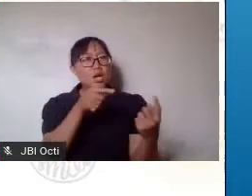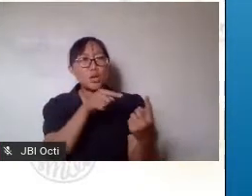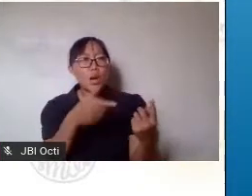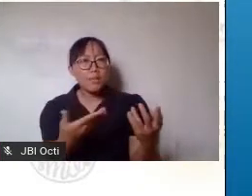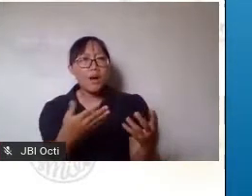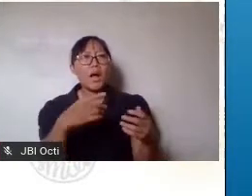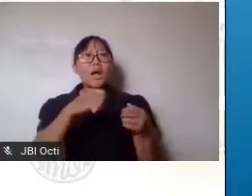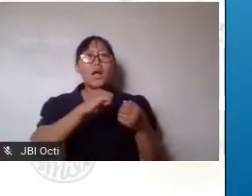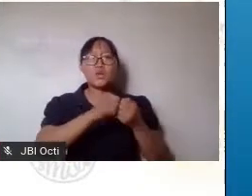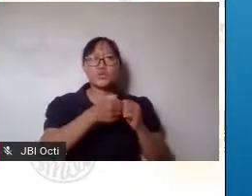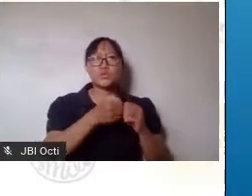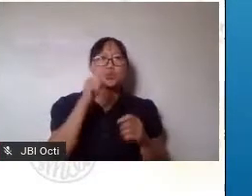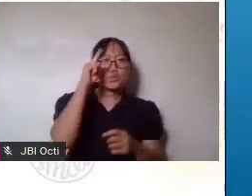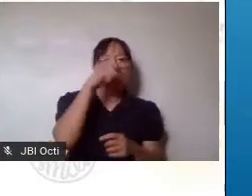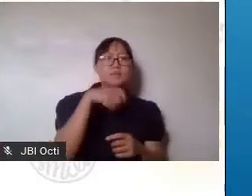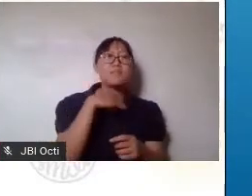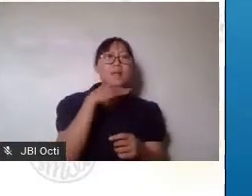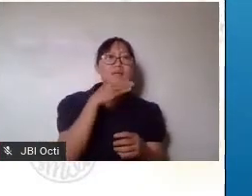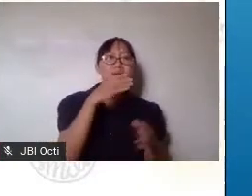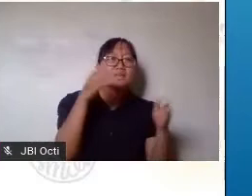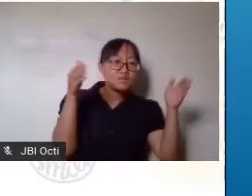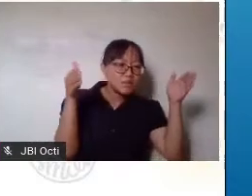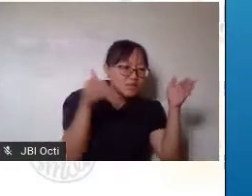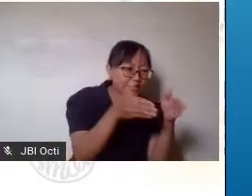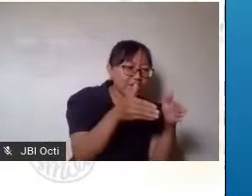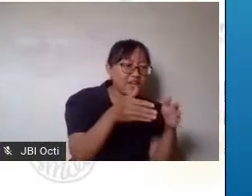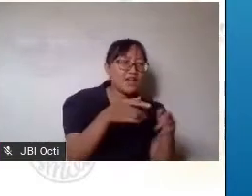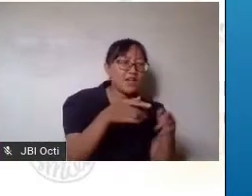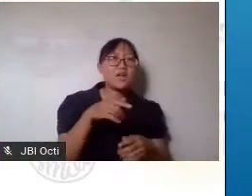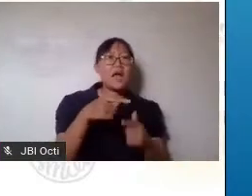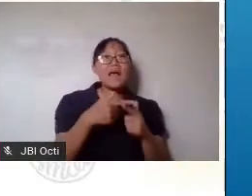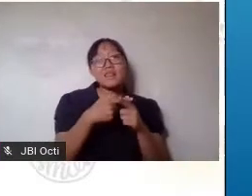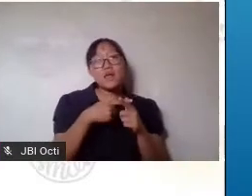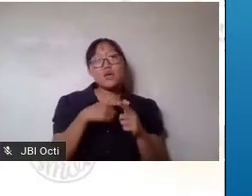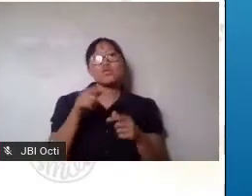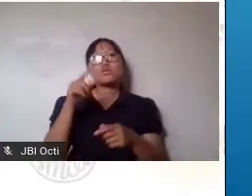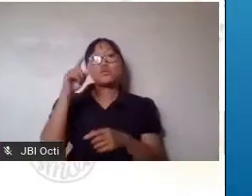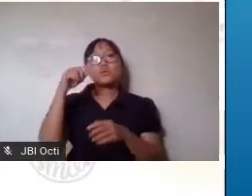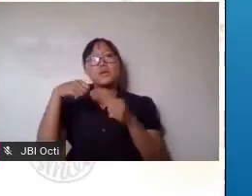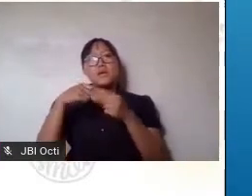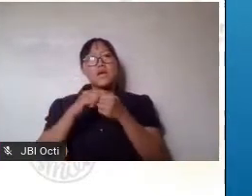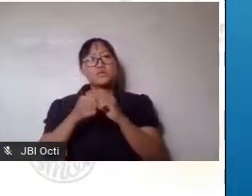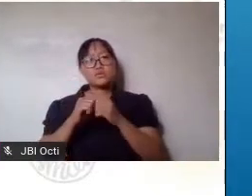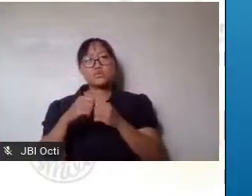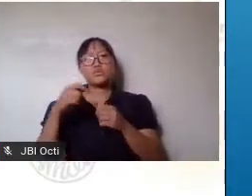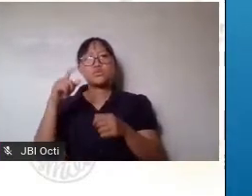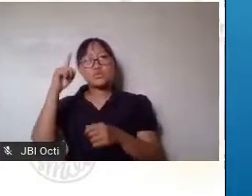belajar umum. Ya. Baik, berikutnya take home message-nya ya.